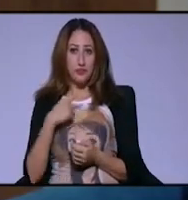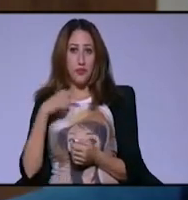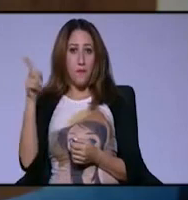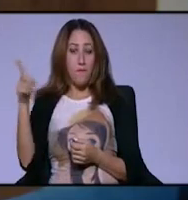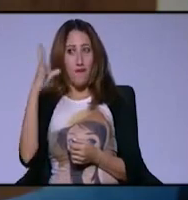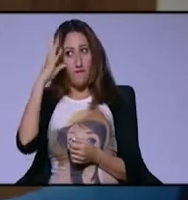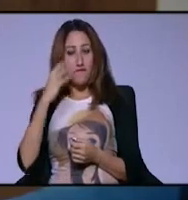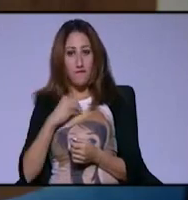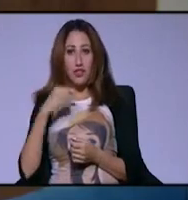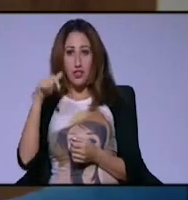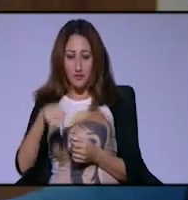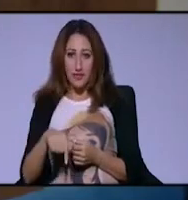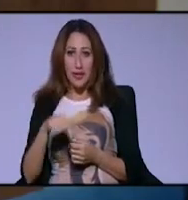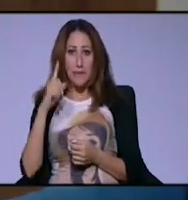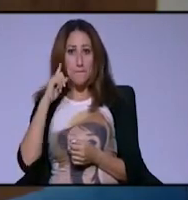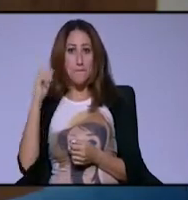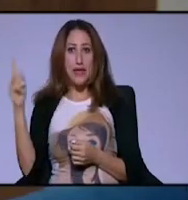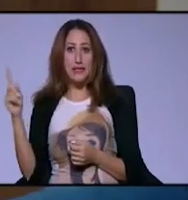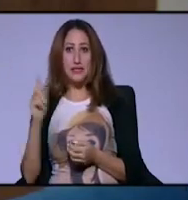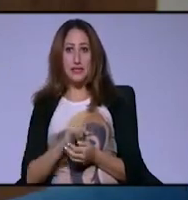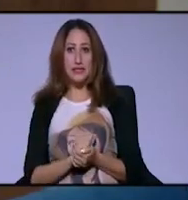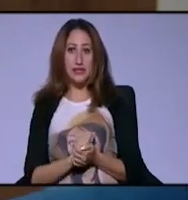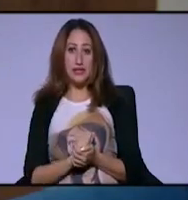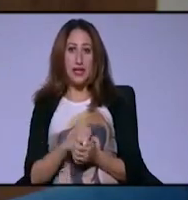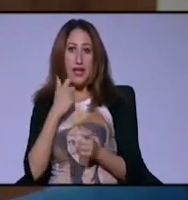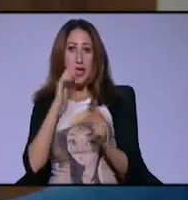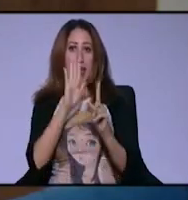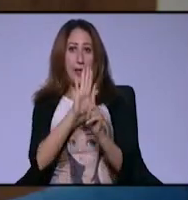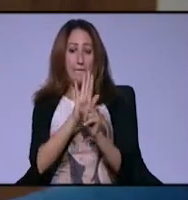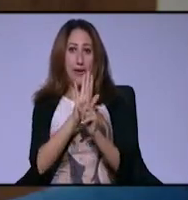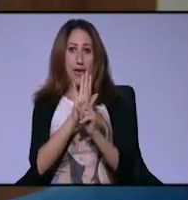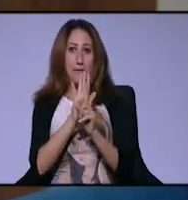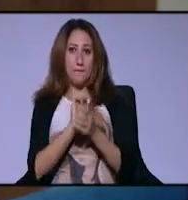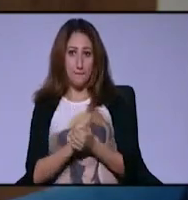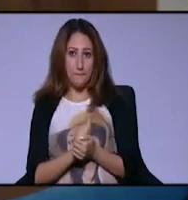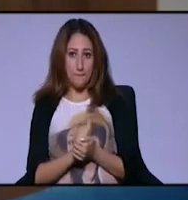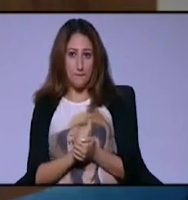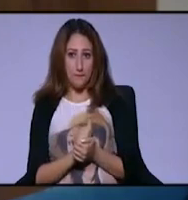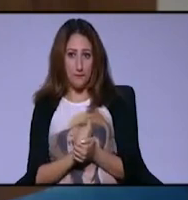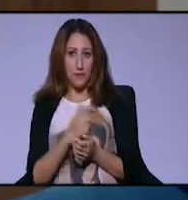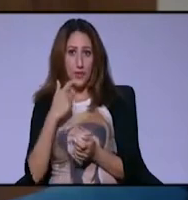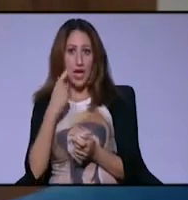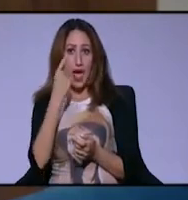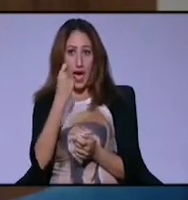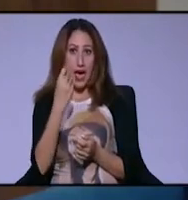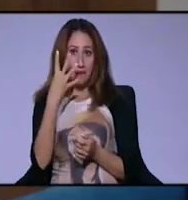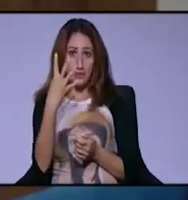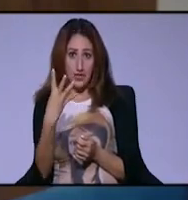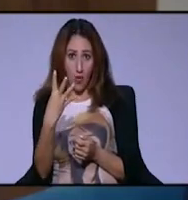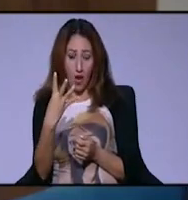المنورة، فلقيت الإمام السيوطي عنده أكثر من 45